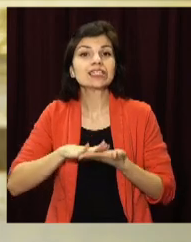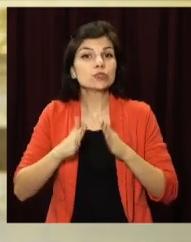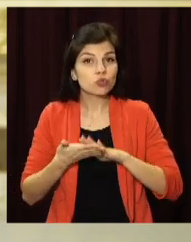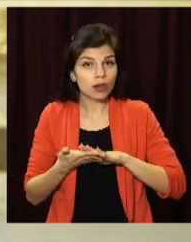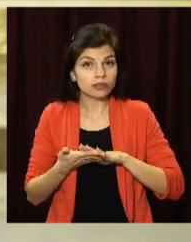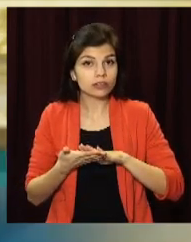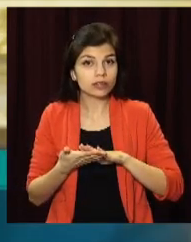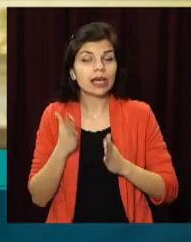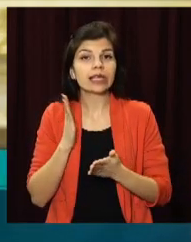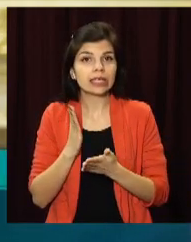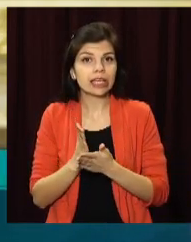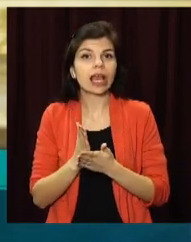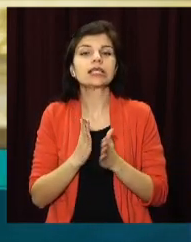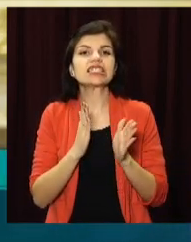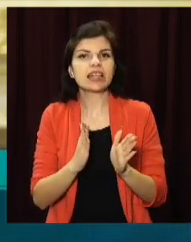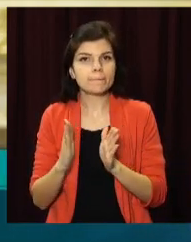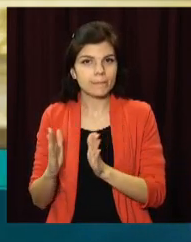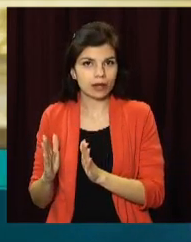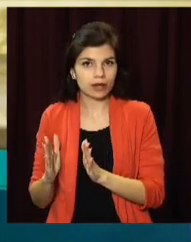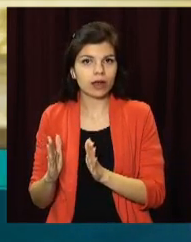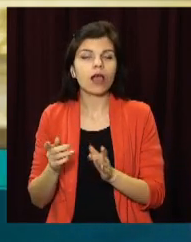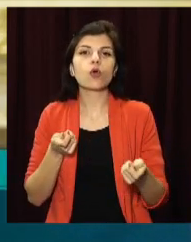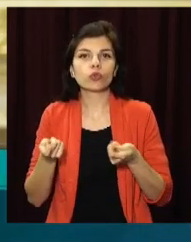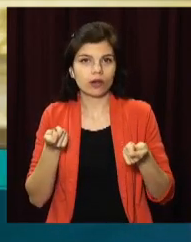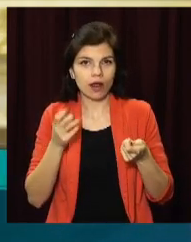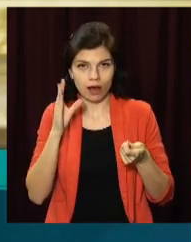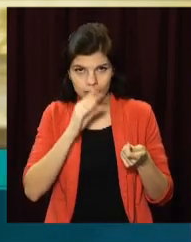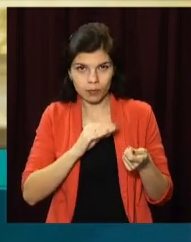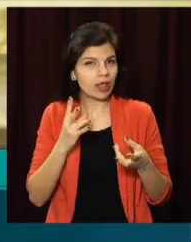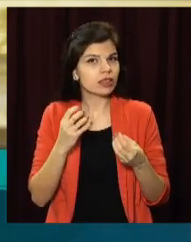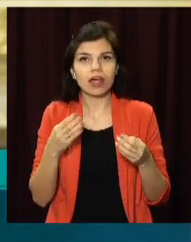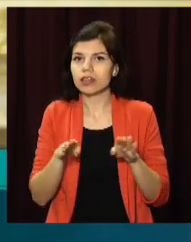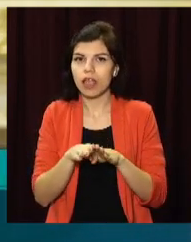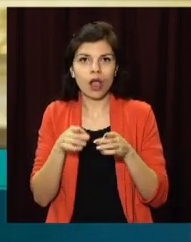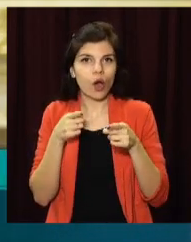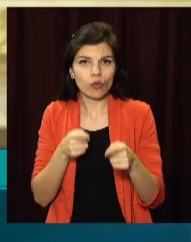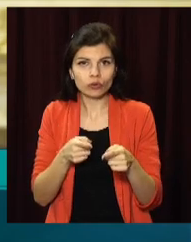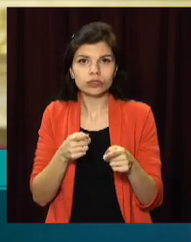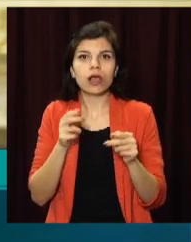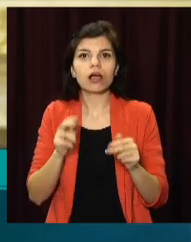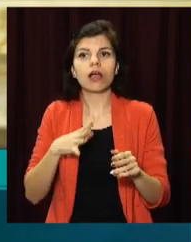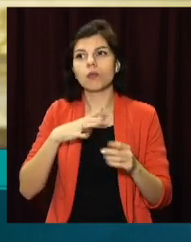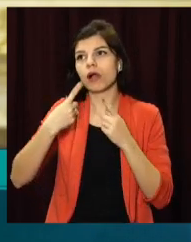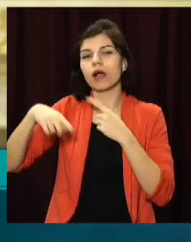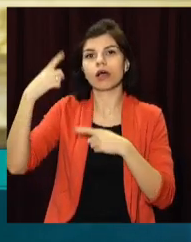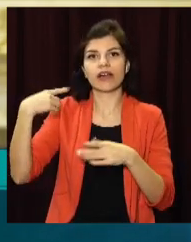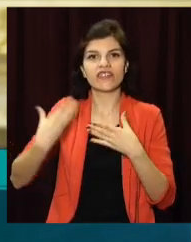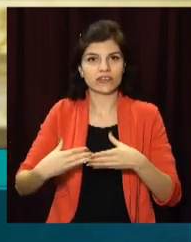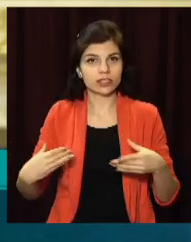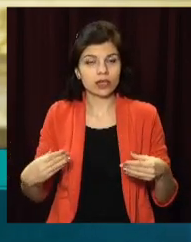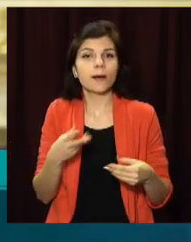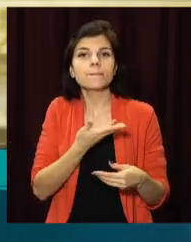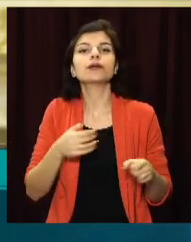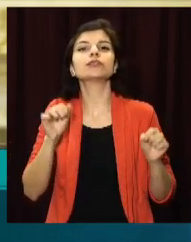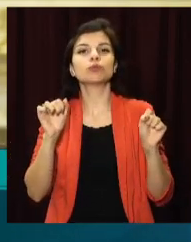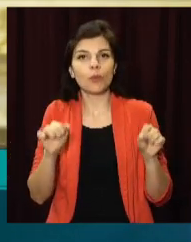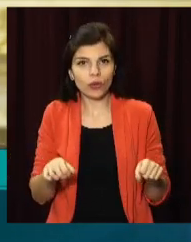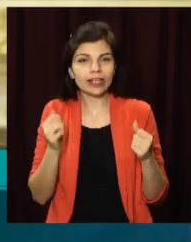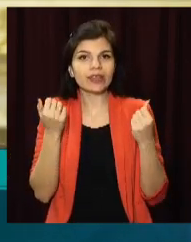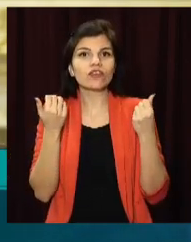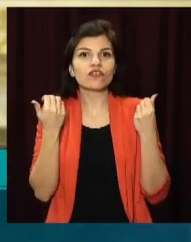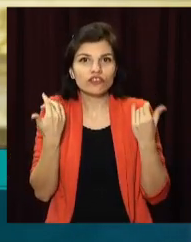Ситуація є стабільною, контрольованою і не такою загрозливою, як навесні. Ми змогли у